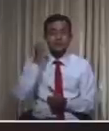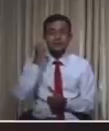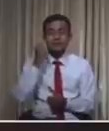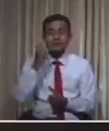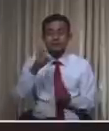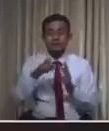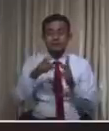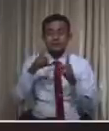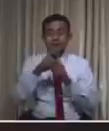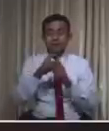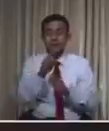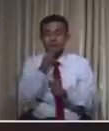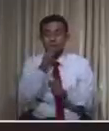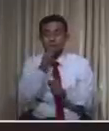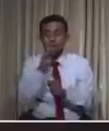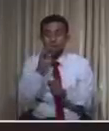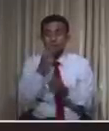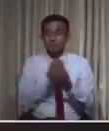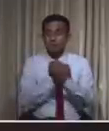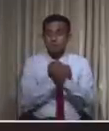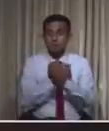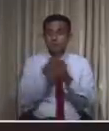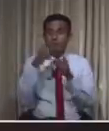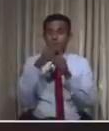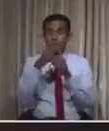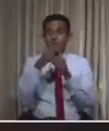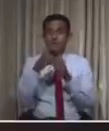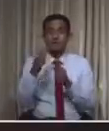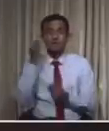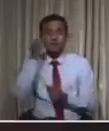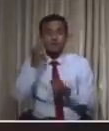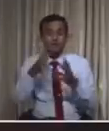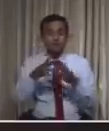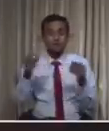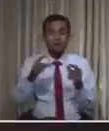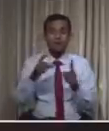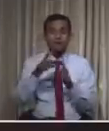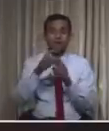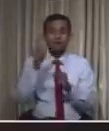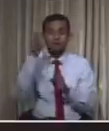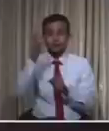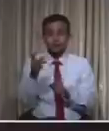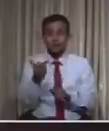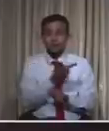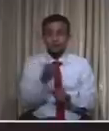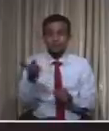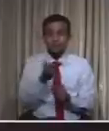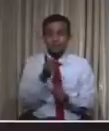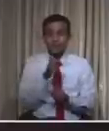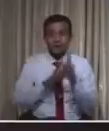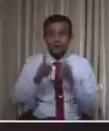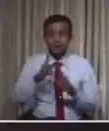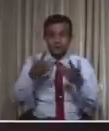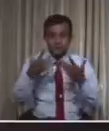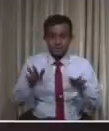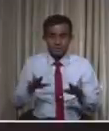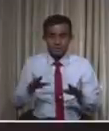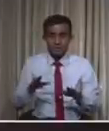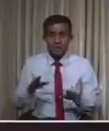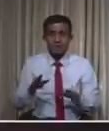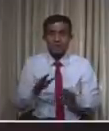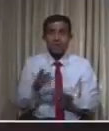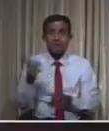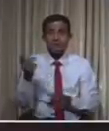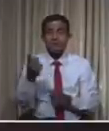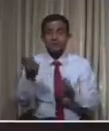පොලිසියේ අධ්‍යක්ෂකවරයාත් ත්‍රස්ත විමර්ශන ඒකකයේ අධ්‍යක්ෂකවරයාත් එක්ක සාකච්ඡා කළා. එයාත් එක්ක